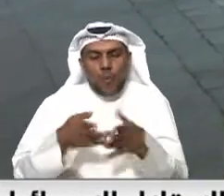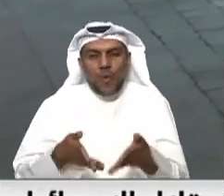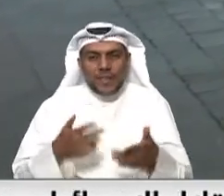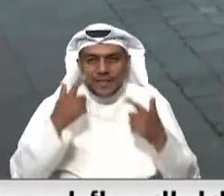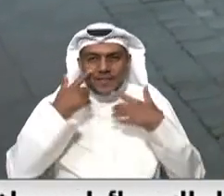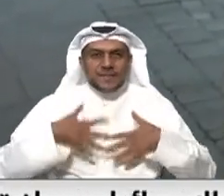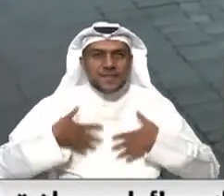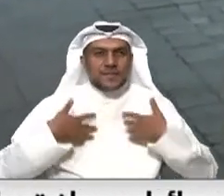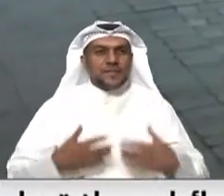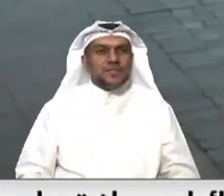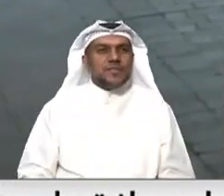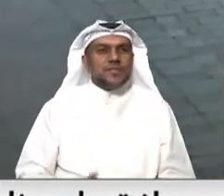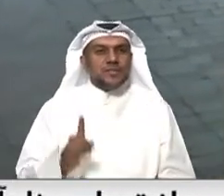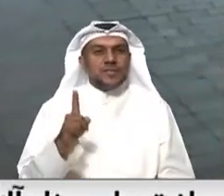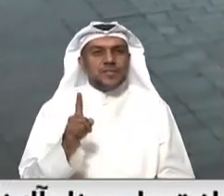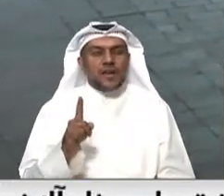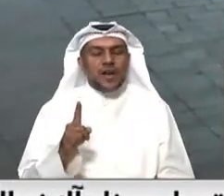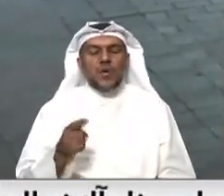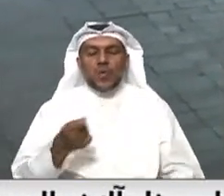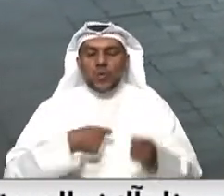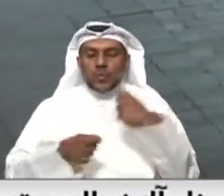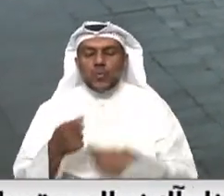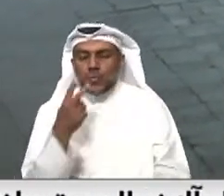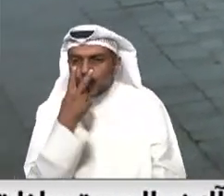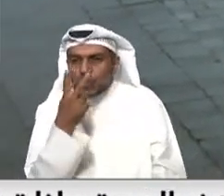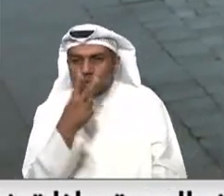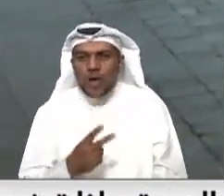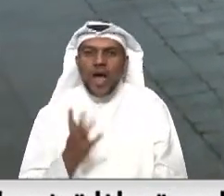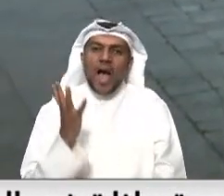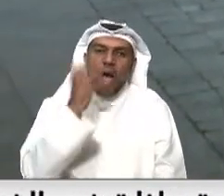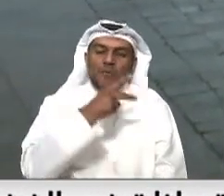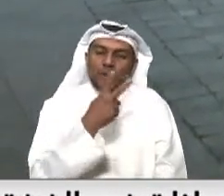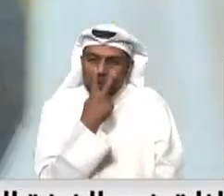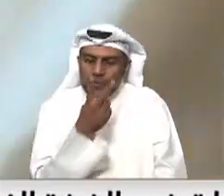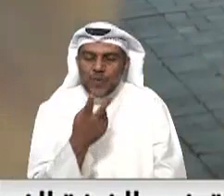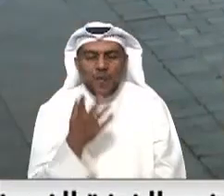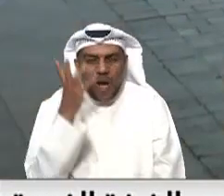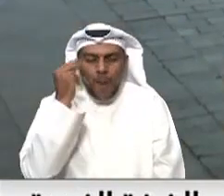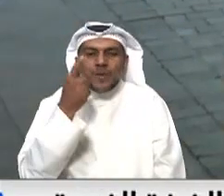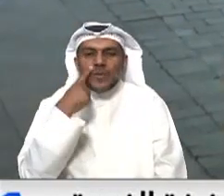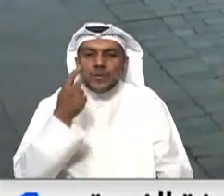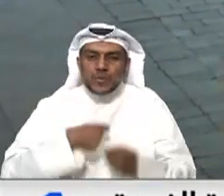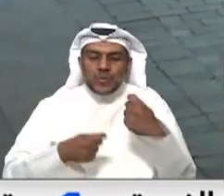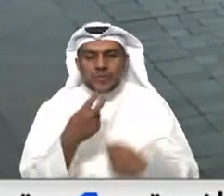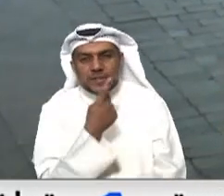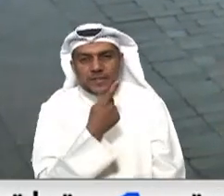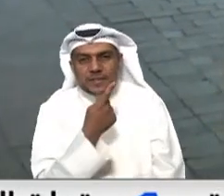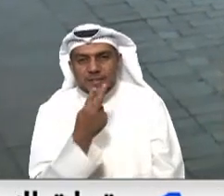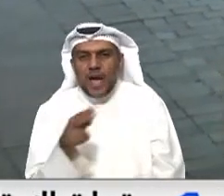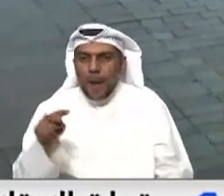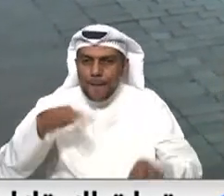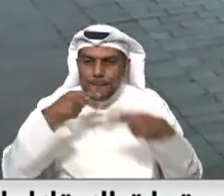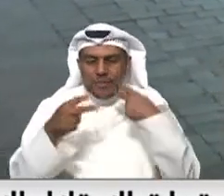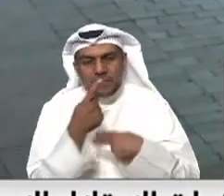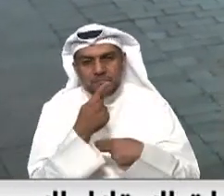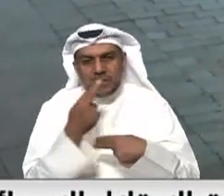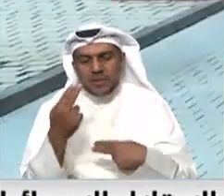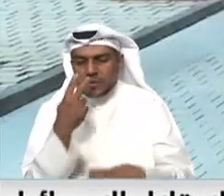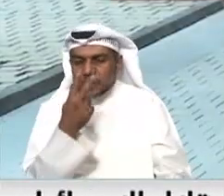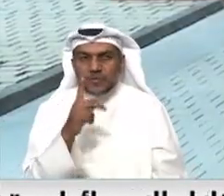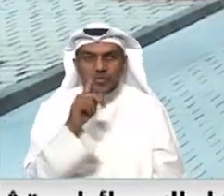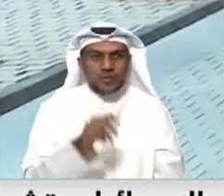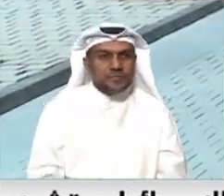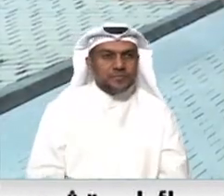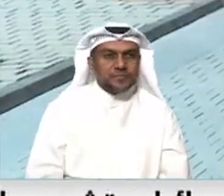الله بنروح سوق العاصمة، بروح الأفنيوز، ويعني احنا مسجلين لسة مطاعم، يعني إن شاء الله يعني بنجربها.